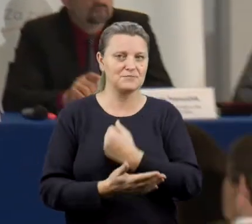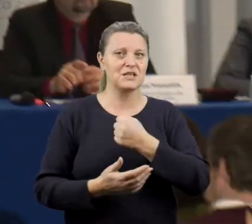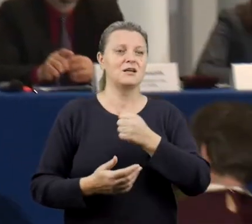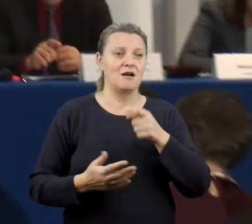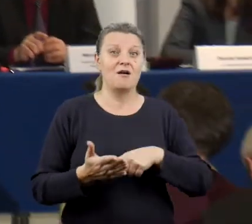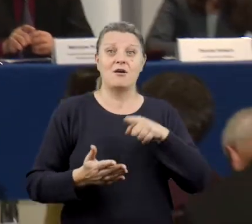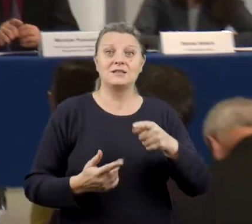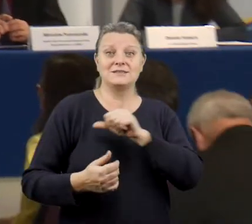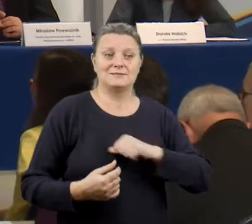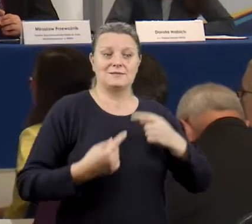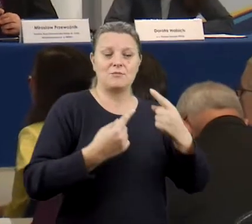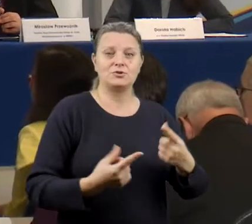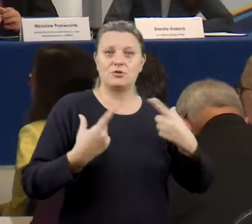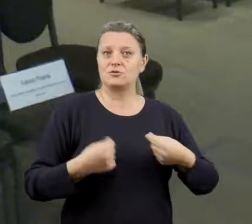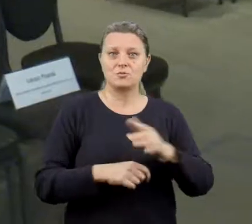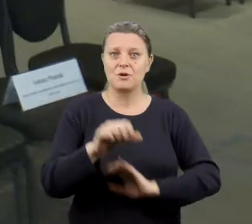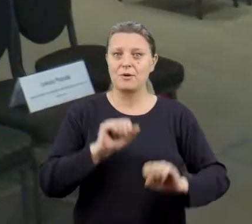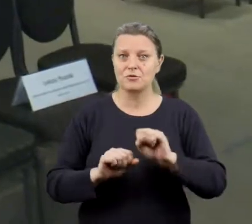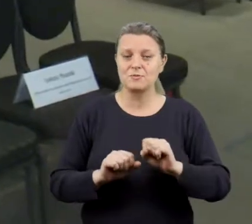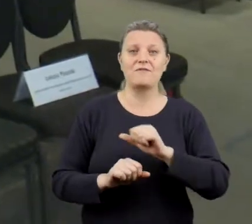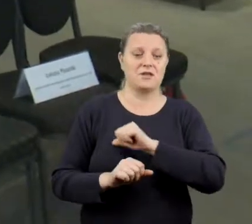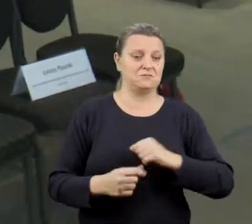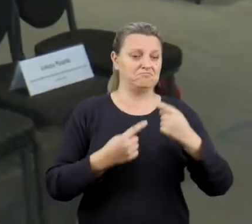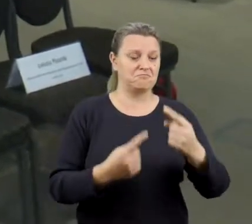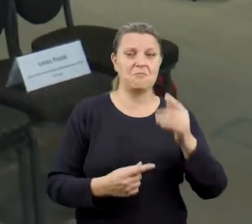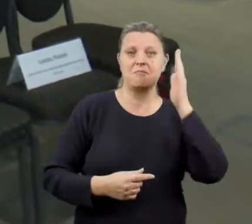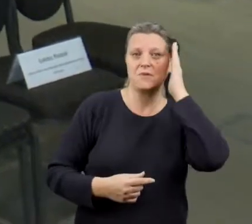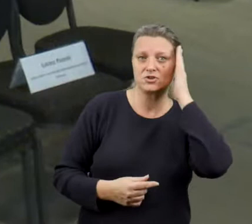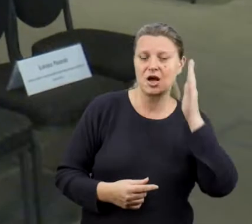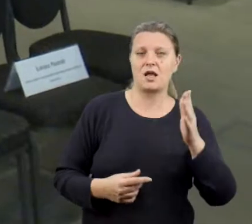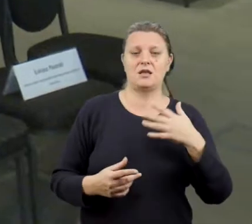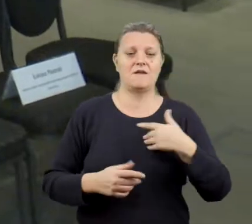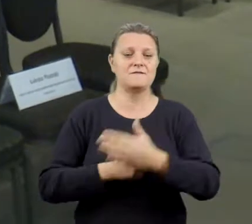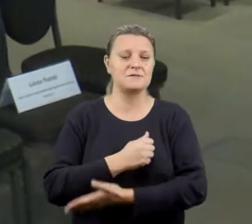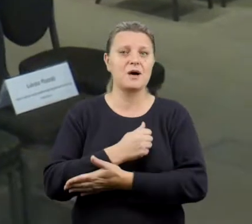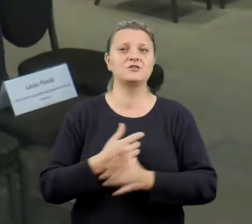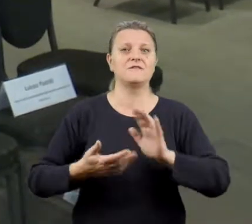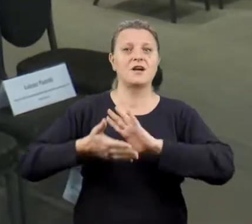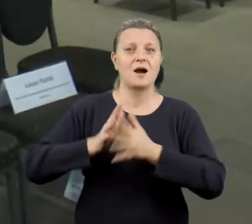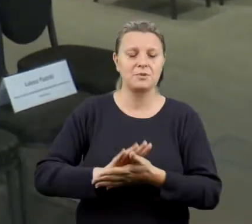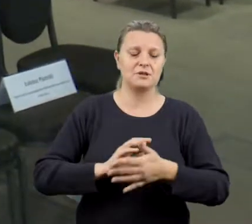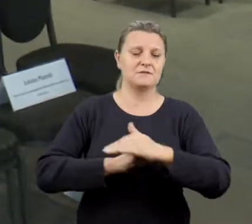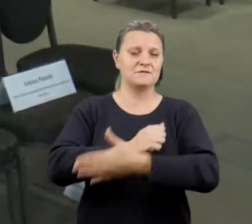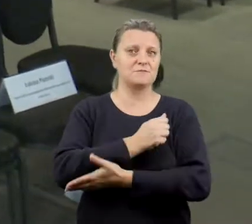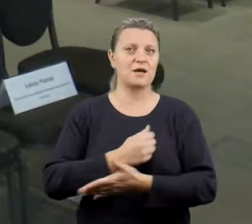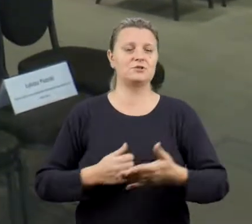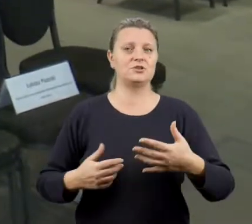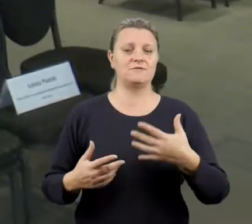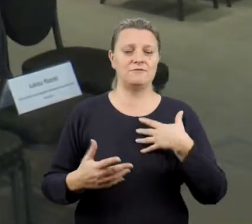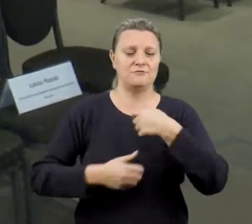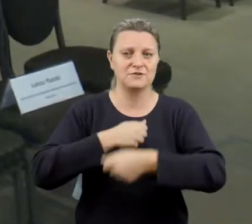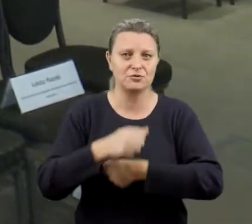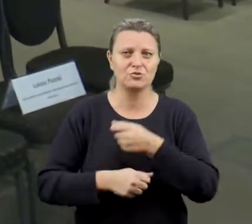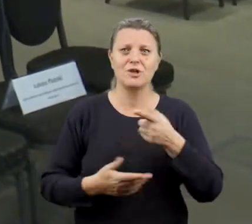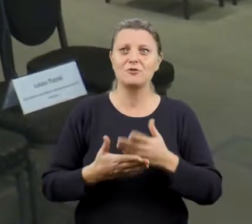chcemy osiągnąć, czyli samodzielność osób niepełnosprawnych, samodzielne mieszkanie, wsparcie w rehabilitacji, wsparcie w zatrudnieniu, to jest